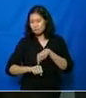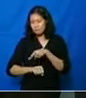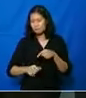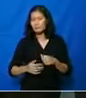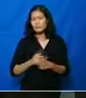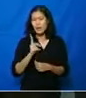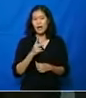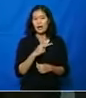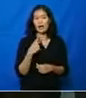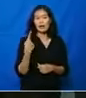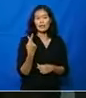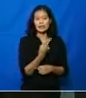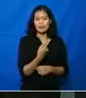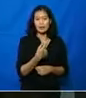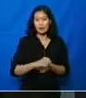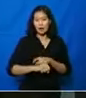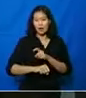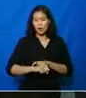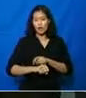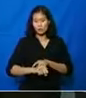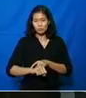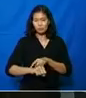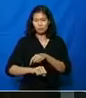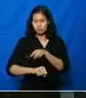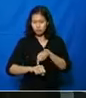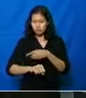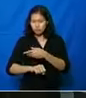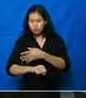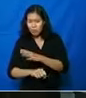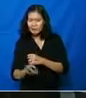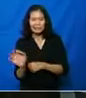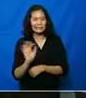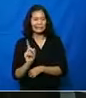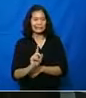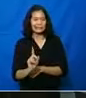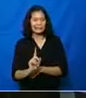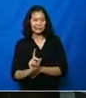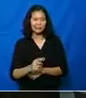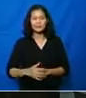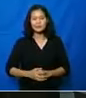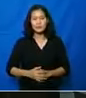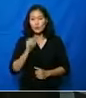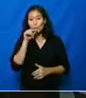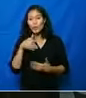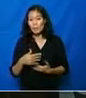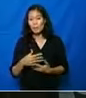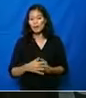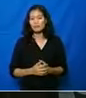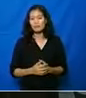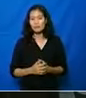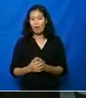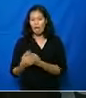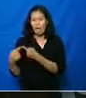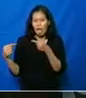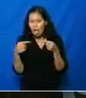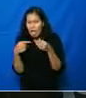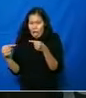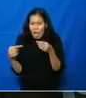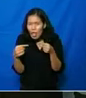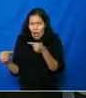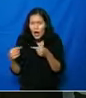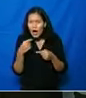boleh lagi kehilangan waktu, kehilangan momentum untuk berdebat tentang